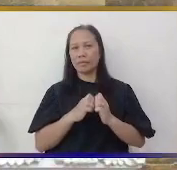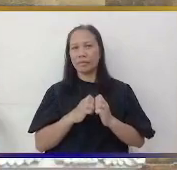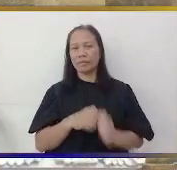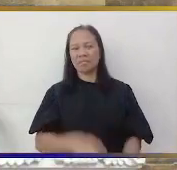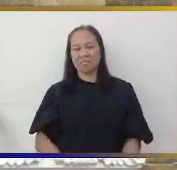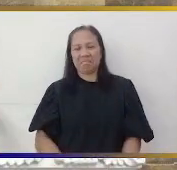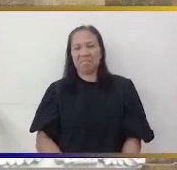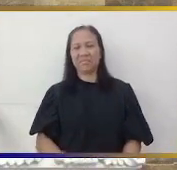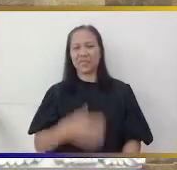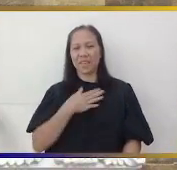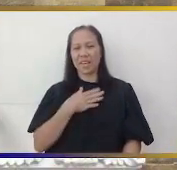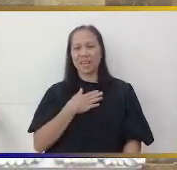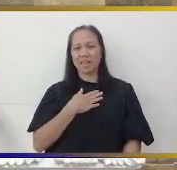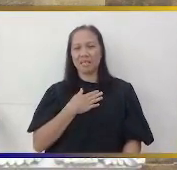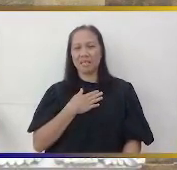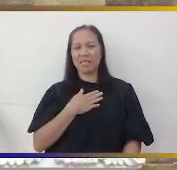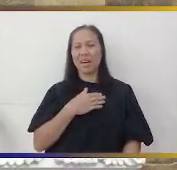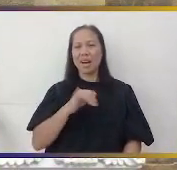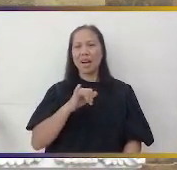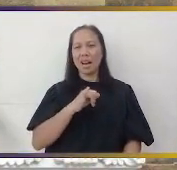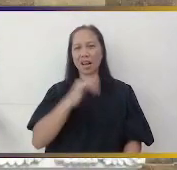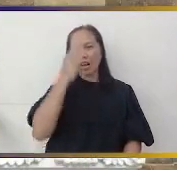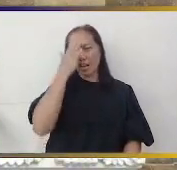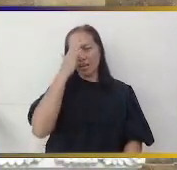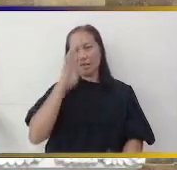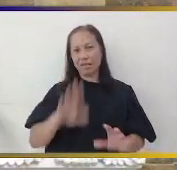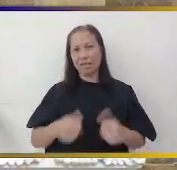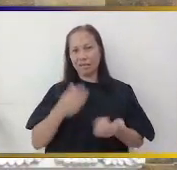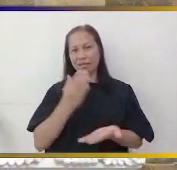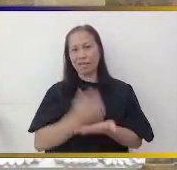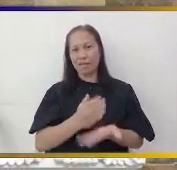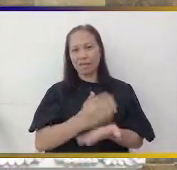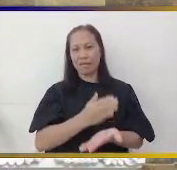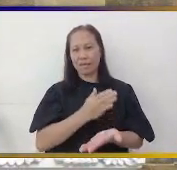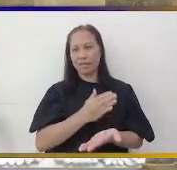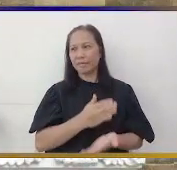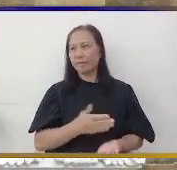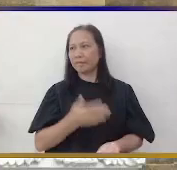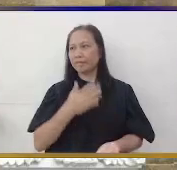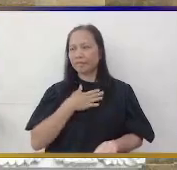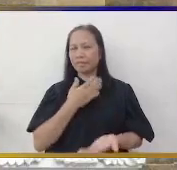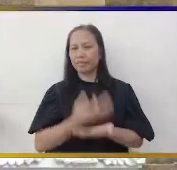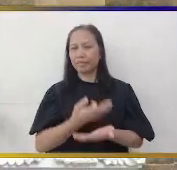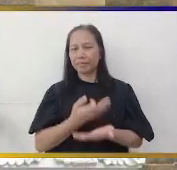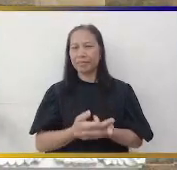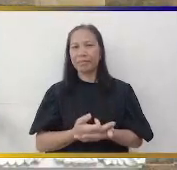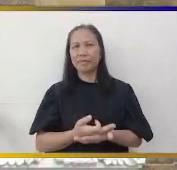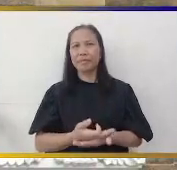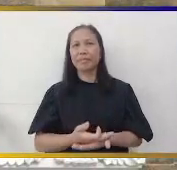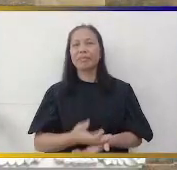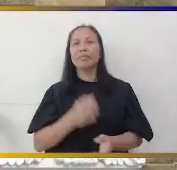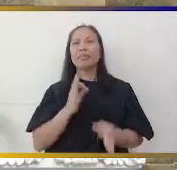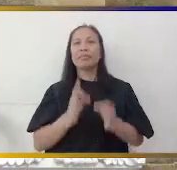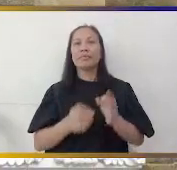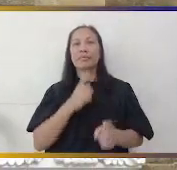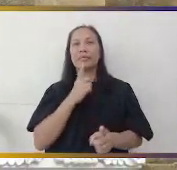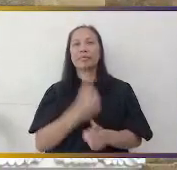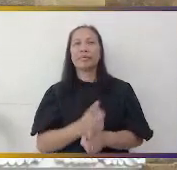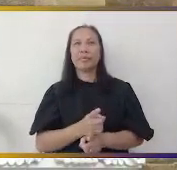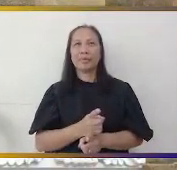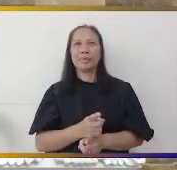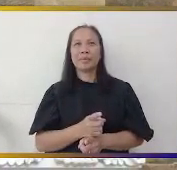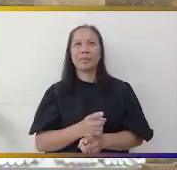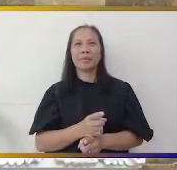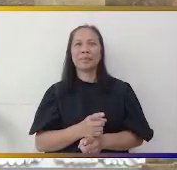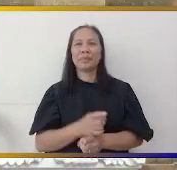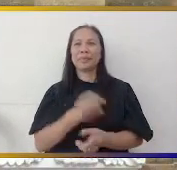Kasi magaling ako sa budgeting eh kung totoo yan Sana nakapag tights